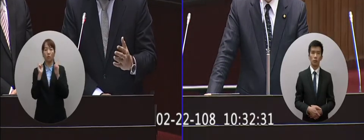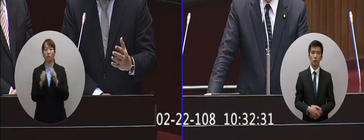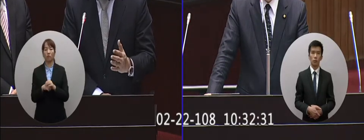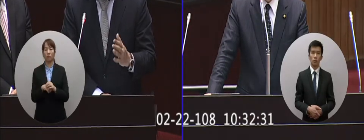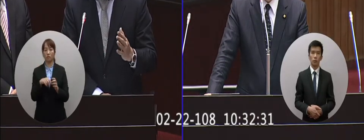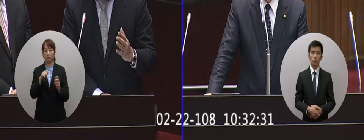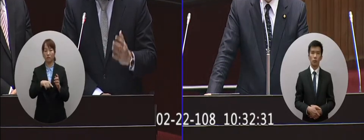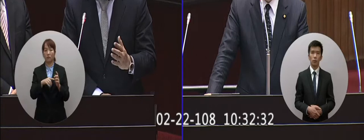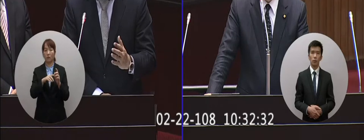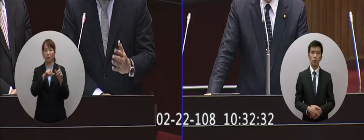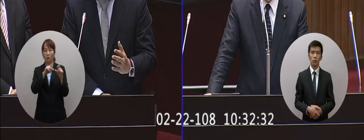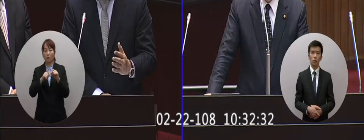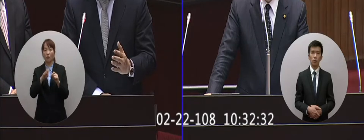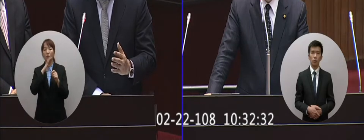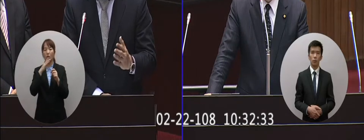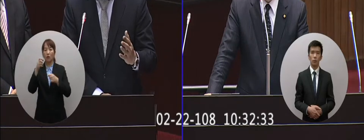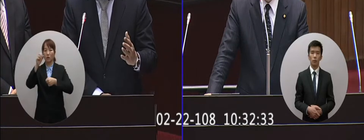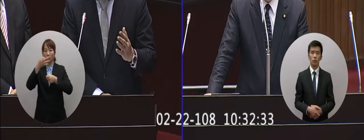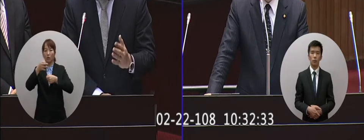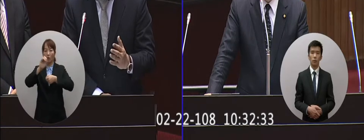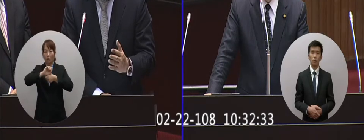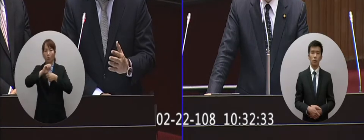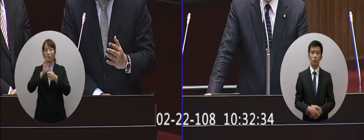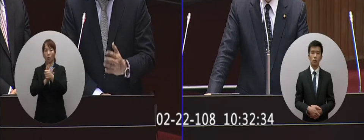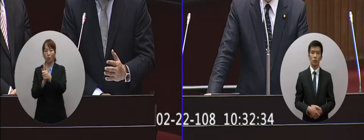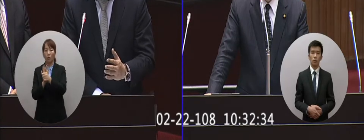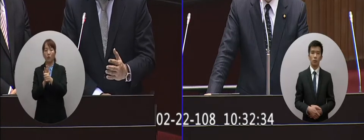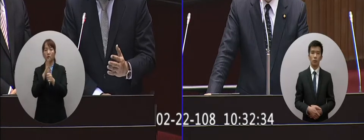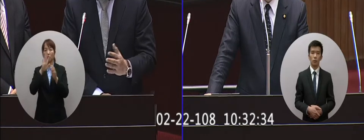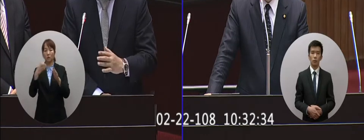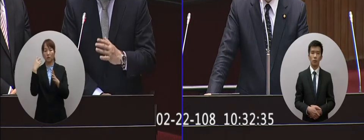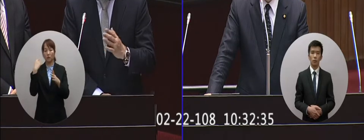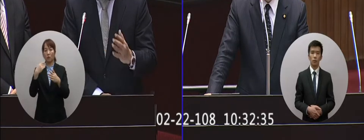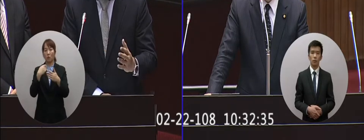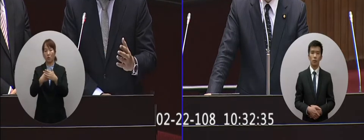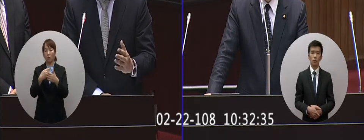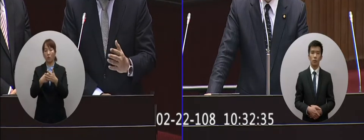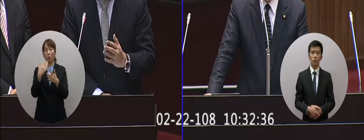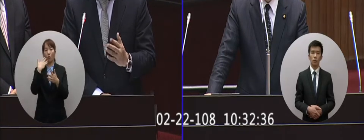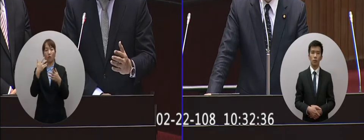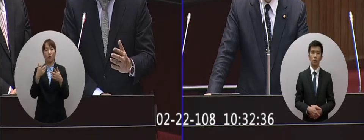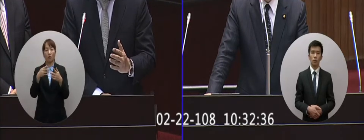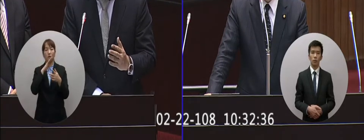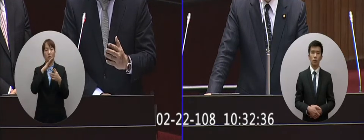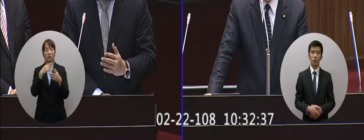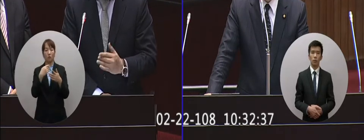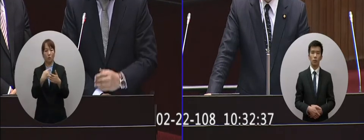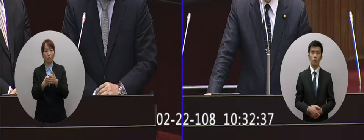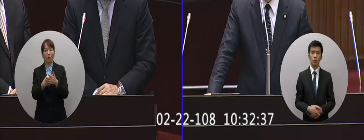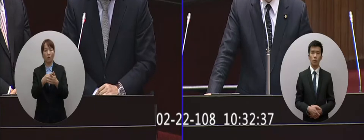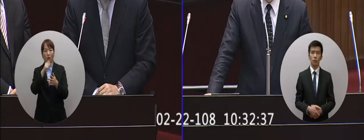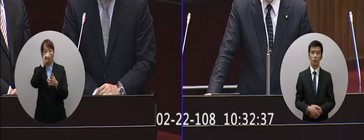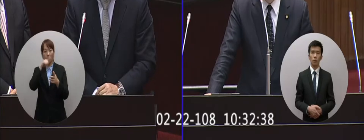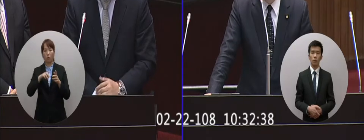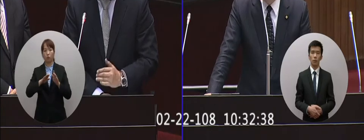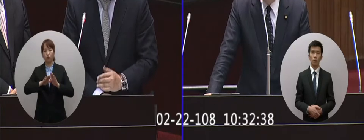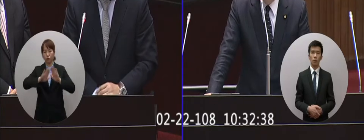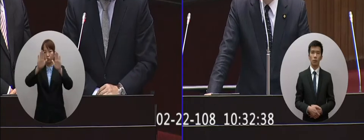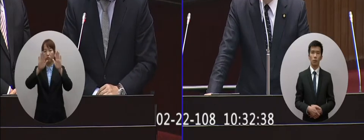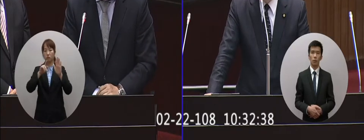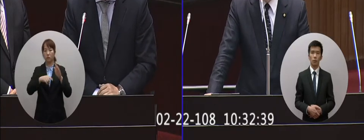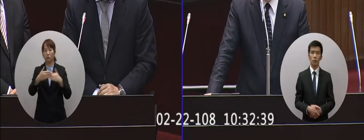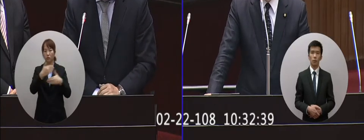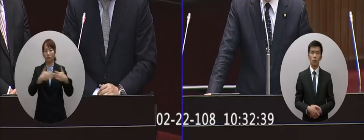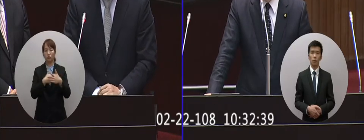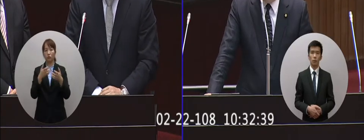这个方式就是在加值服务，尤其是行动支付的系统，未来如果搭配我们的票务，这个方面的发展是交